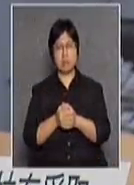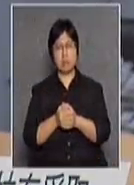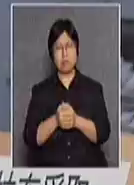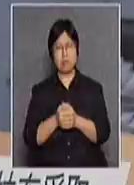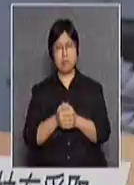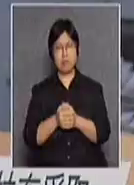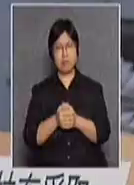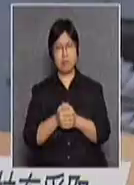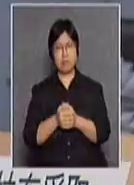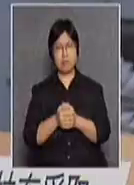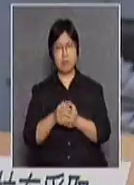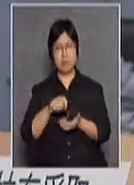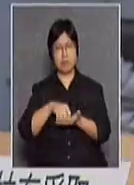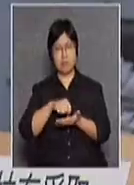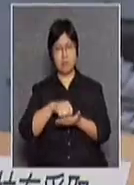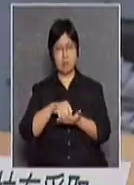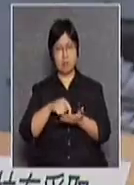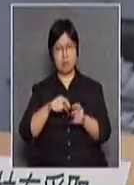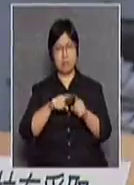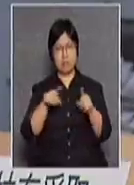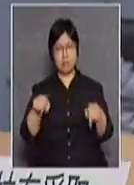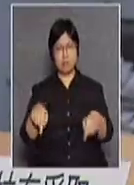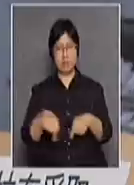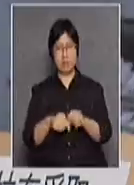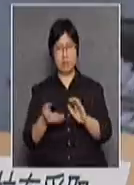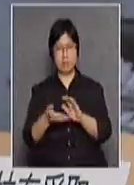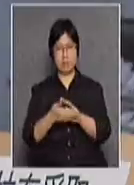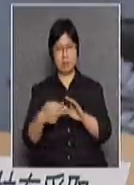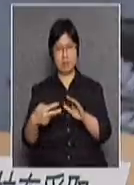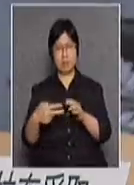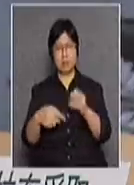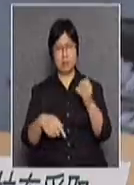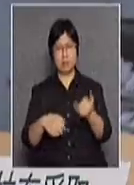再刊列於講稿附錄二的第